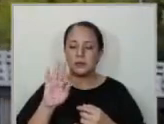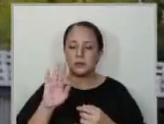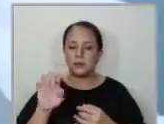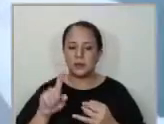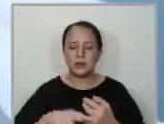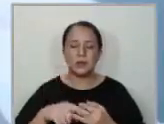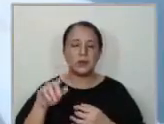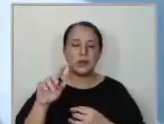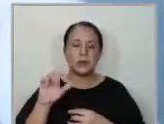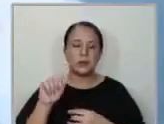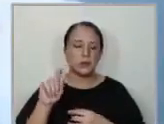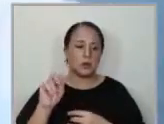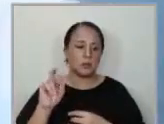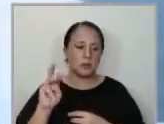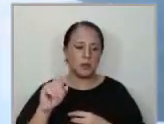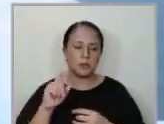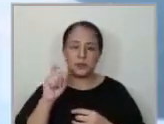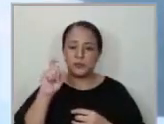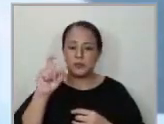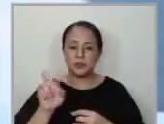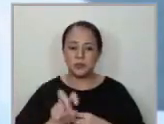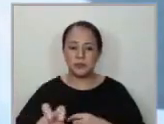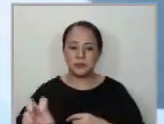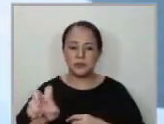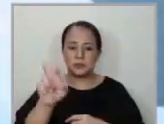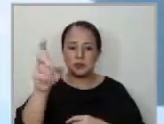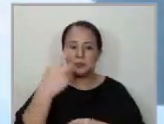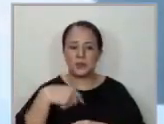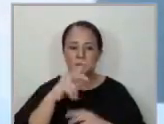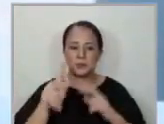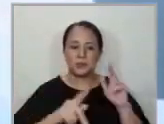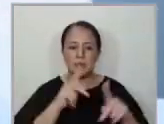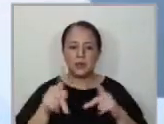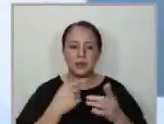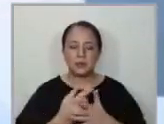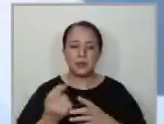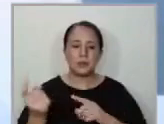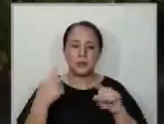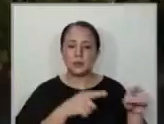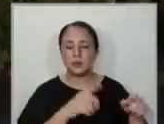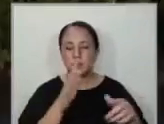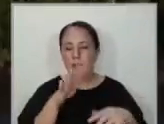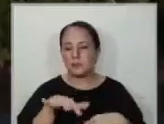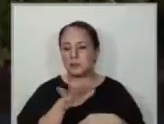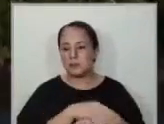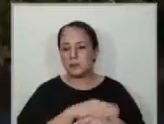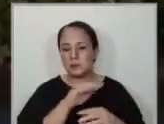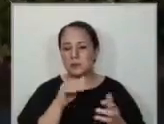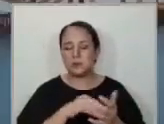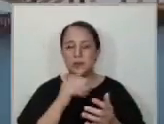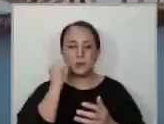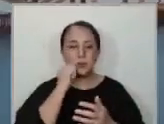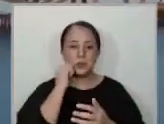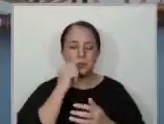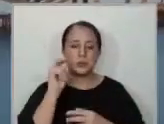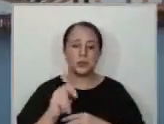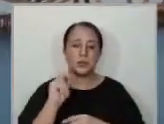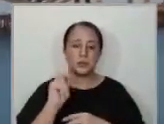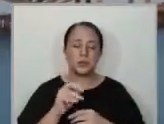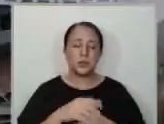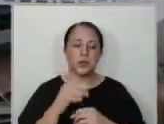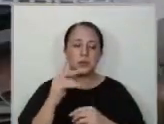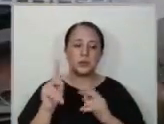Katangnan. Mas napadali sa nang sa Junragan para sa mga katawhan ang pagkado sa sentro para sa pangadlawadlaw na panginalanon